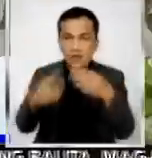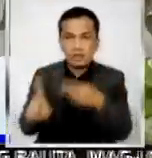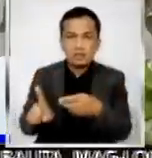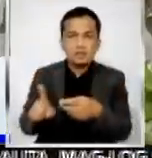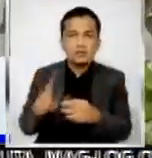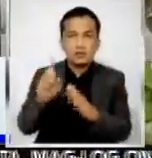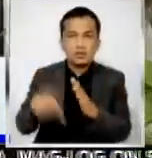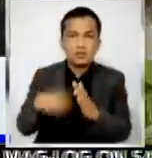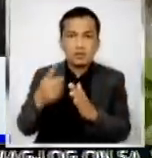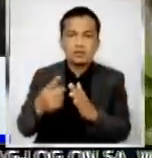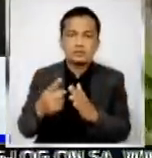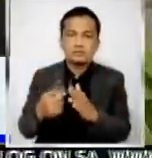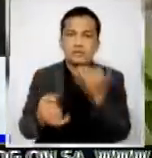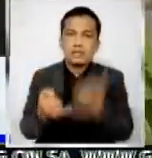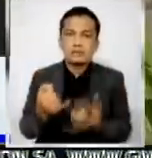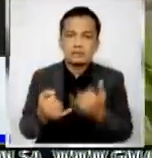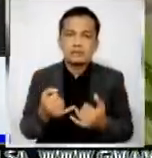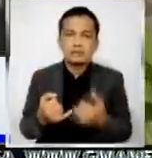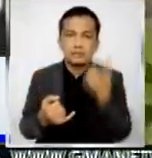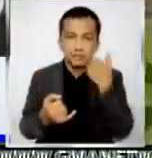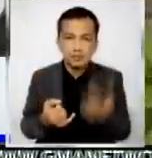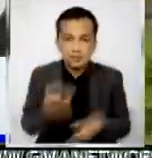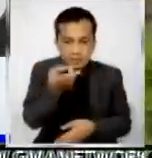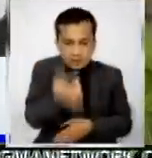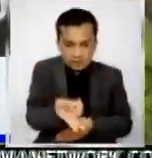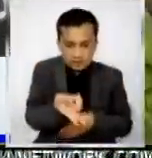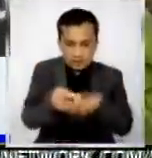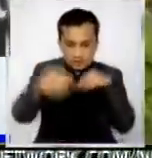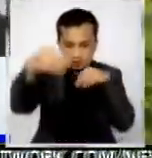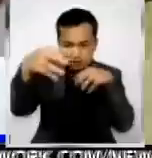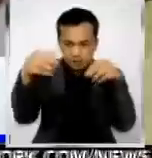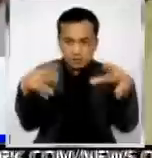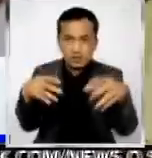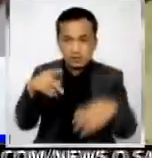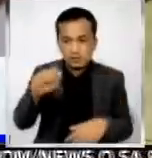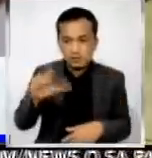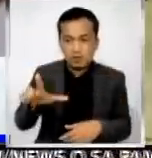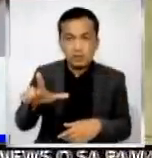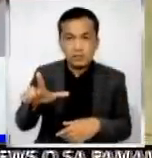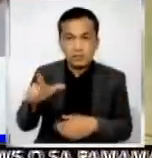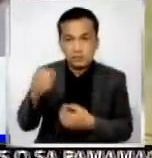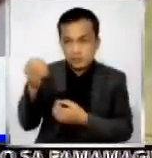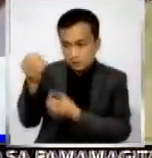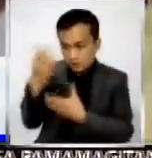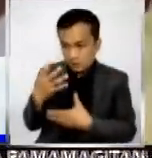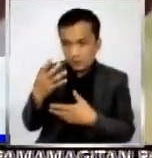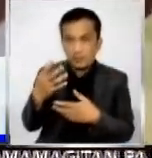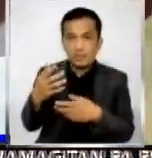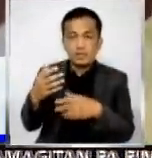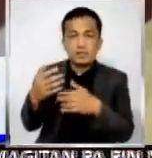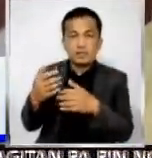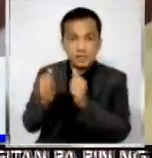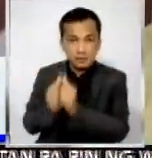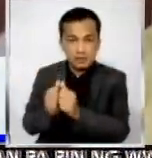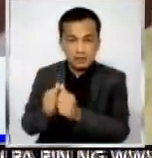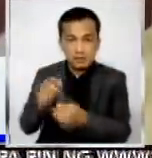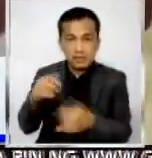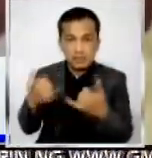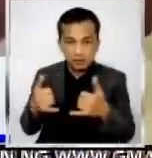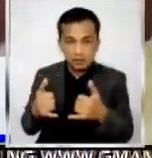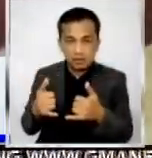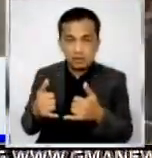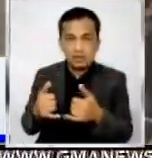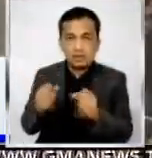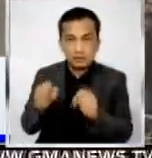na. Nakaburol na si Paul nang malaman ng pamilya mula sa mga kalaro ng bata ang posibleng sinapit niya. Sabi kasi ng